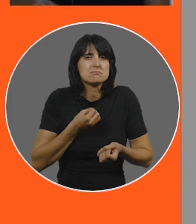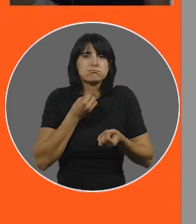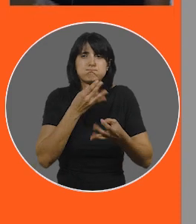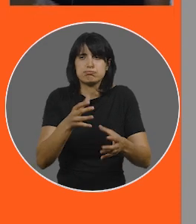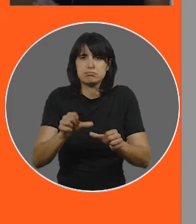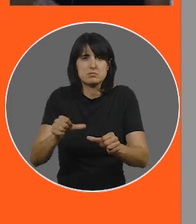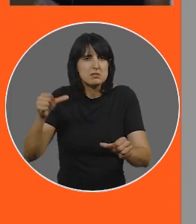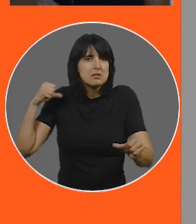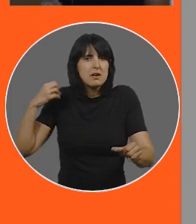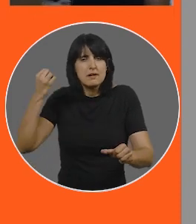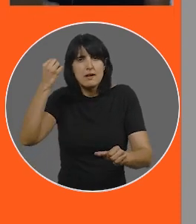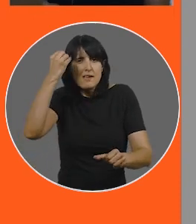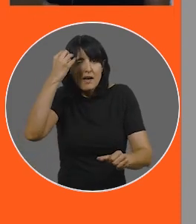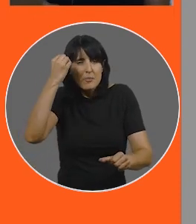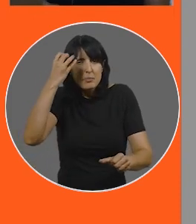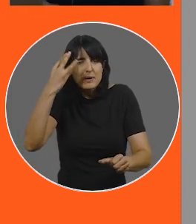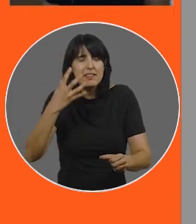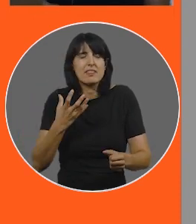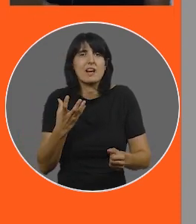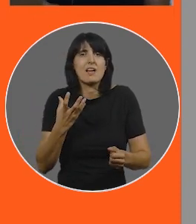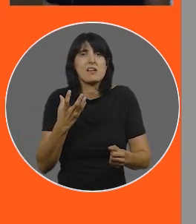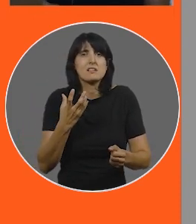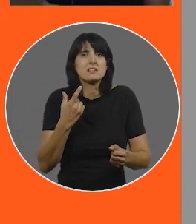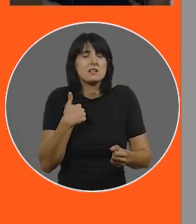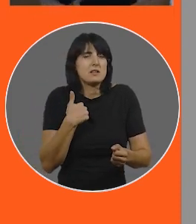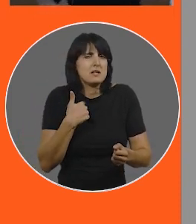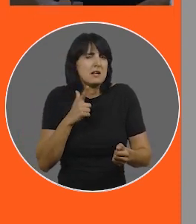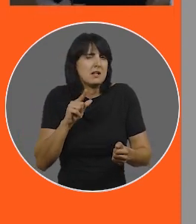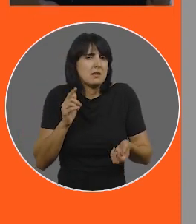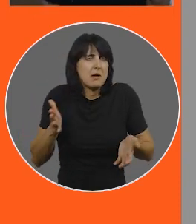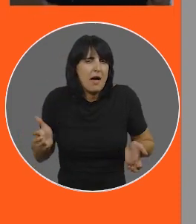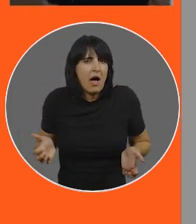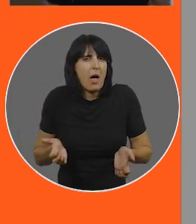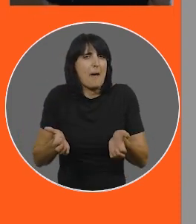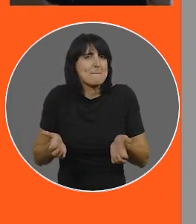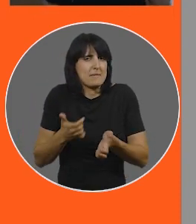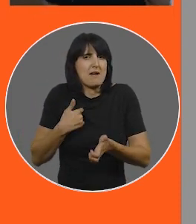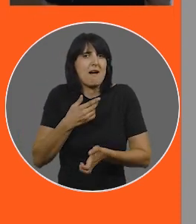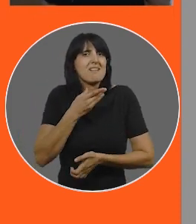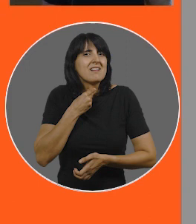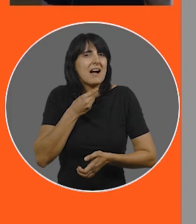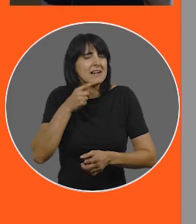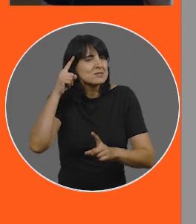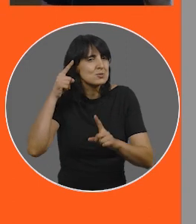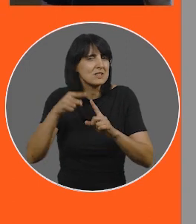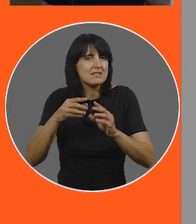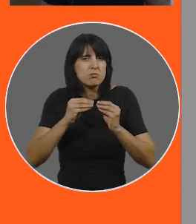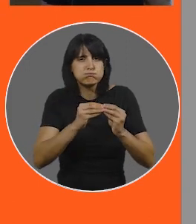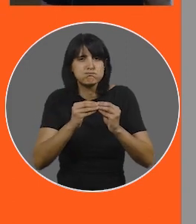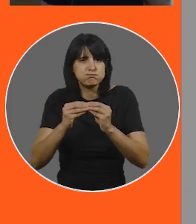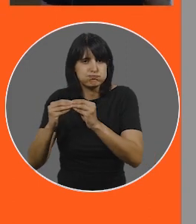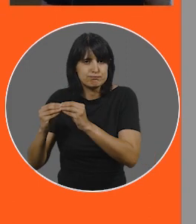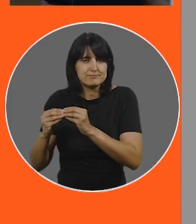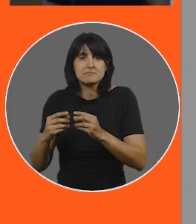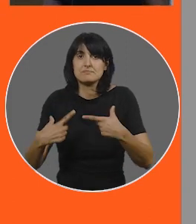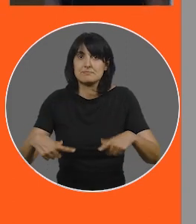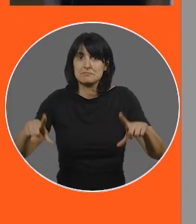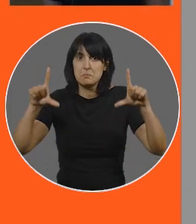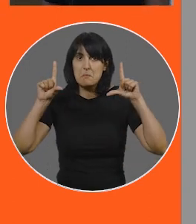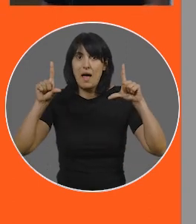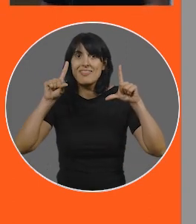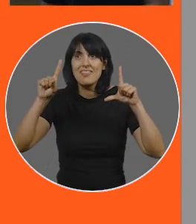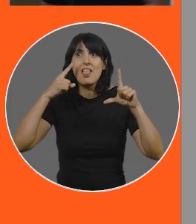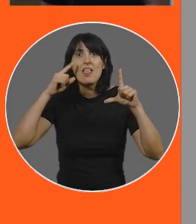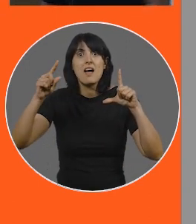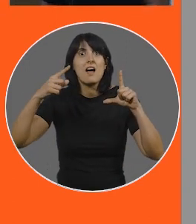transferir la recerca, i que tenim molta empenta per fer això. A la pantalla